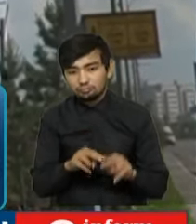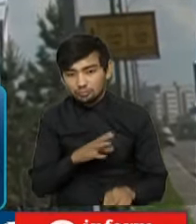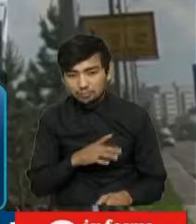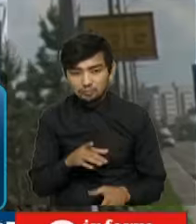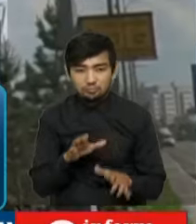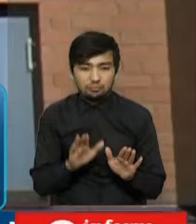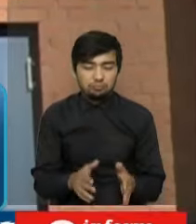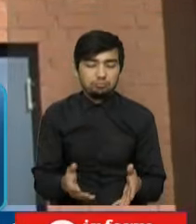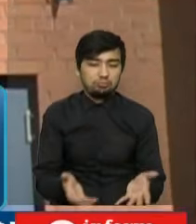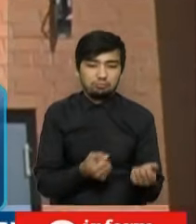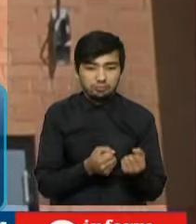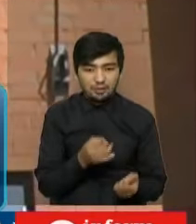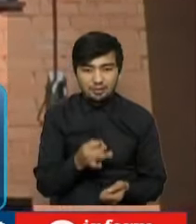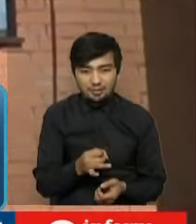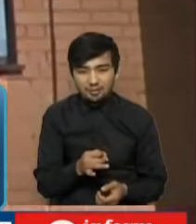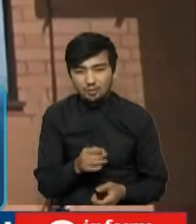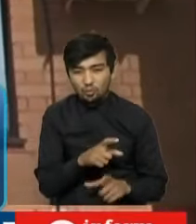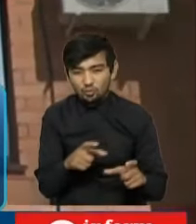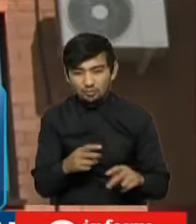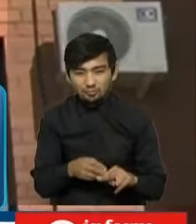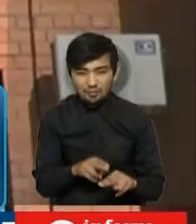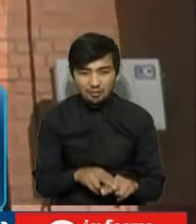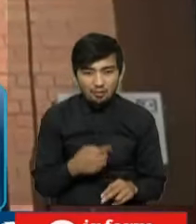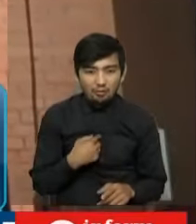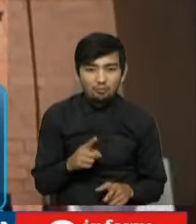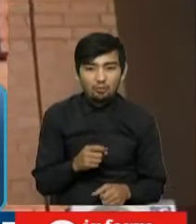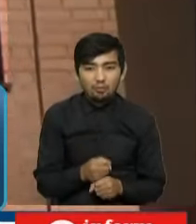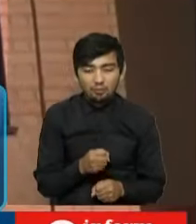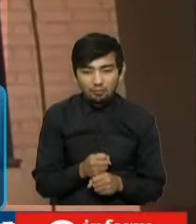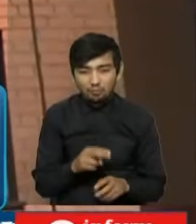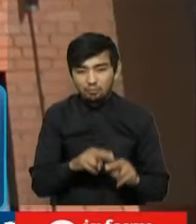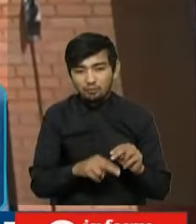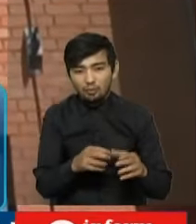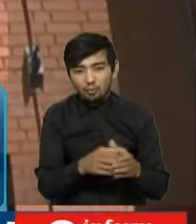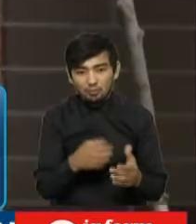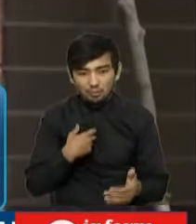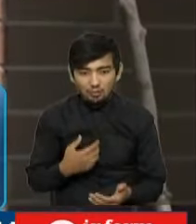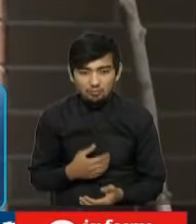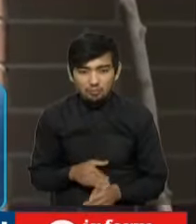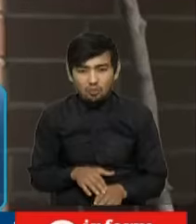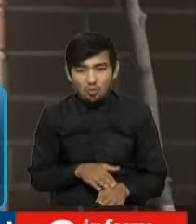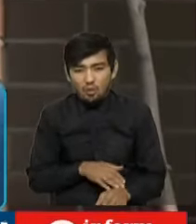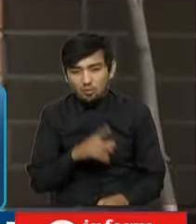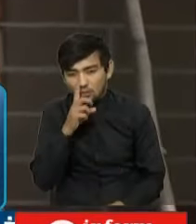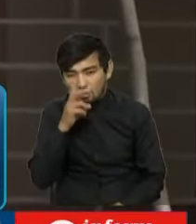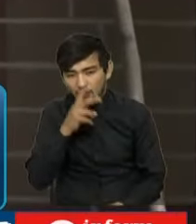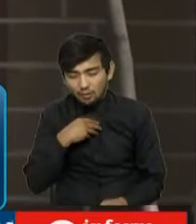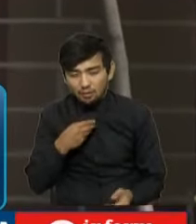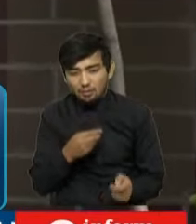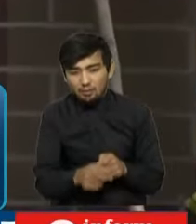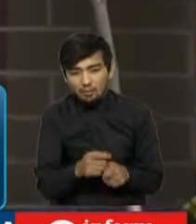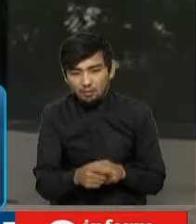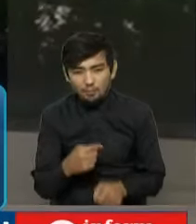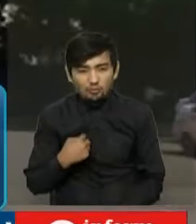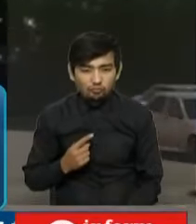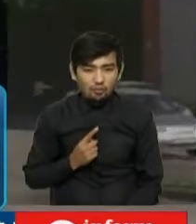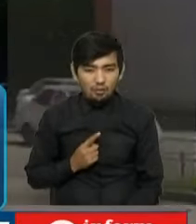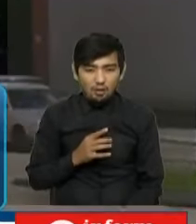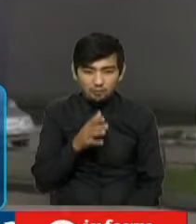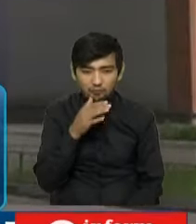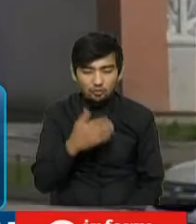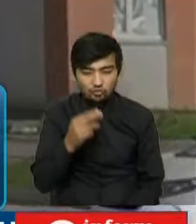берите. Зачастую дольщикам приходится соглашаться с условиями застройщиков после долгих месяцев, а то и лет ожидания. В